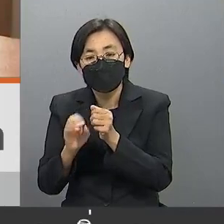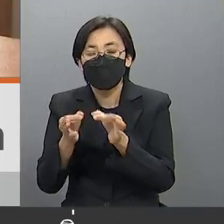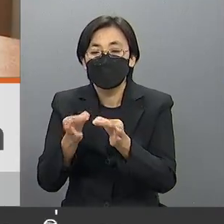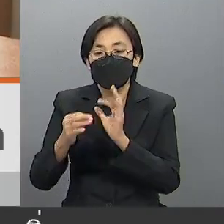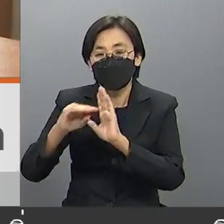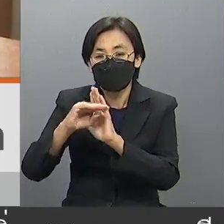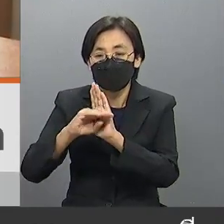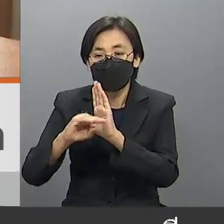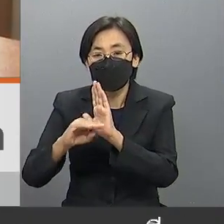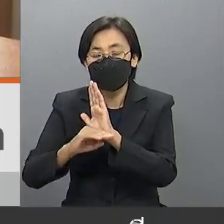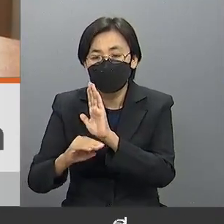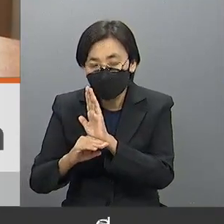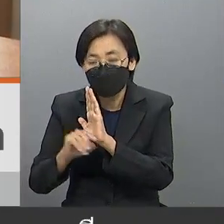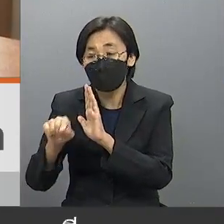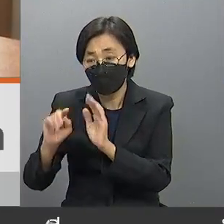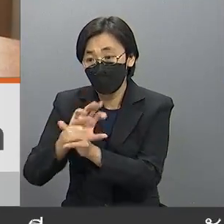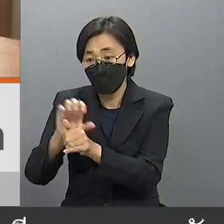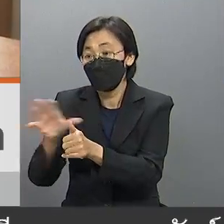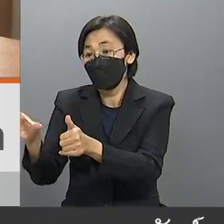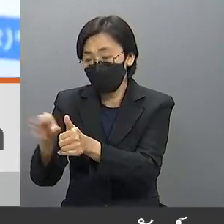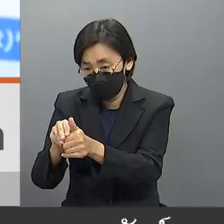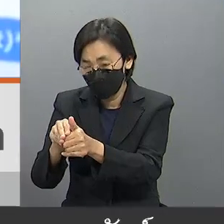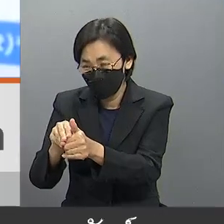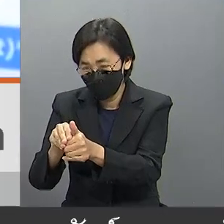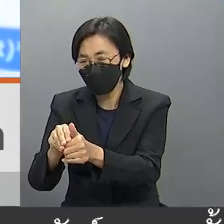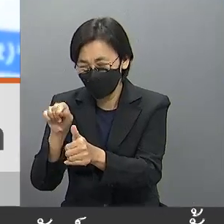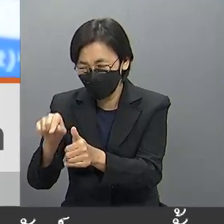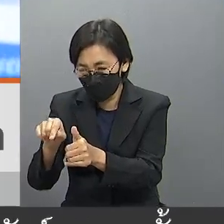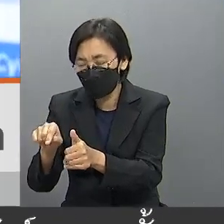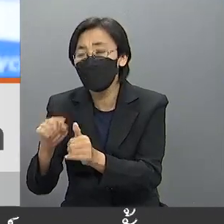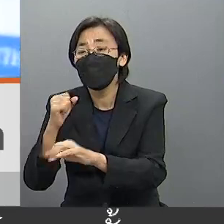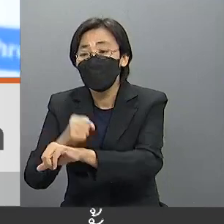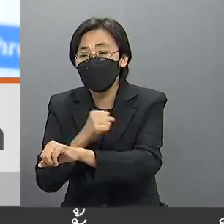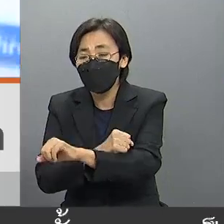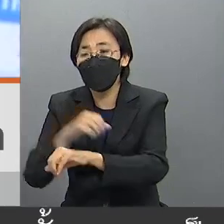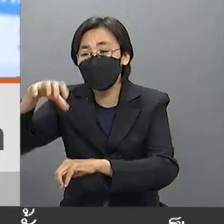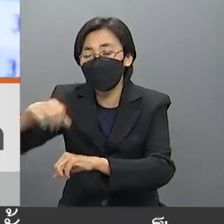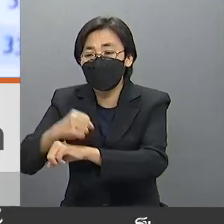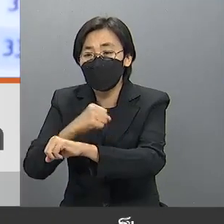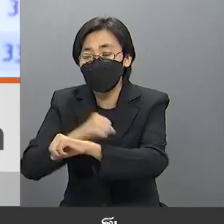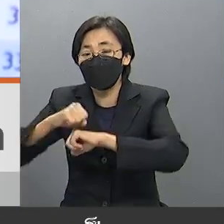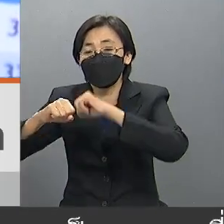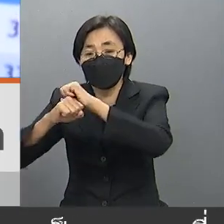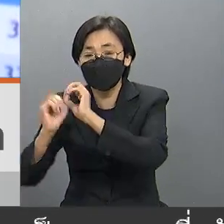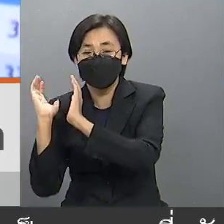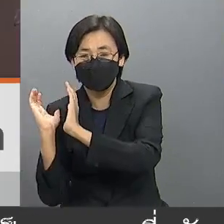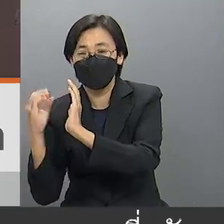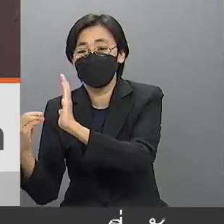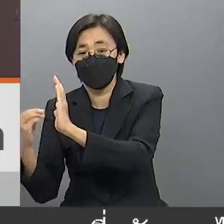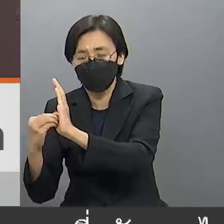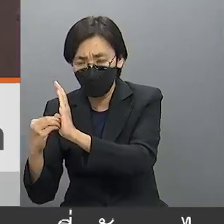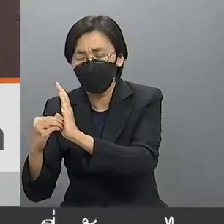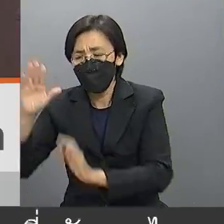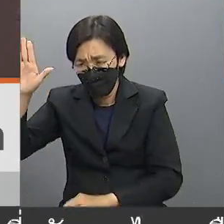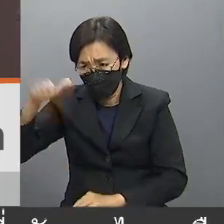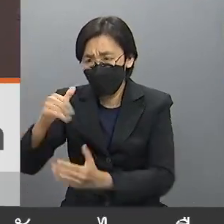ผู้ป่วยติดเชื้อโควิด-19 ให้กับแรงงานที่อาศัยอยู่ในแคมป์คนงานแห่งหนึ่งในกรุงเทพมหานครเพื่อส่งตัวมารักษาที่โรงพยา